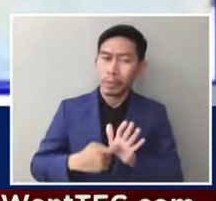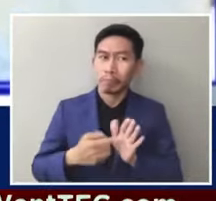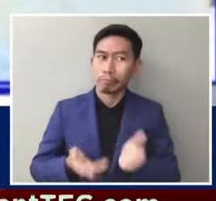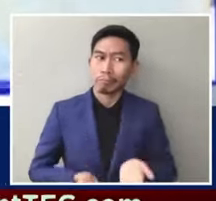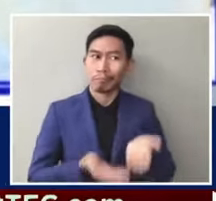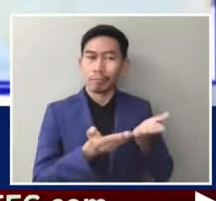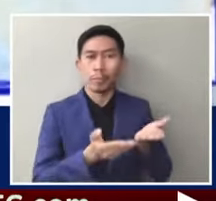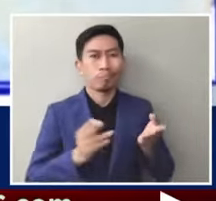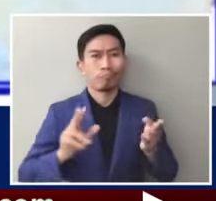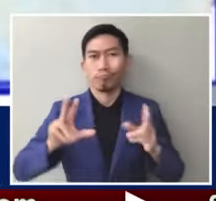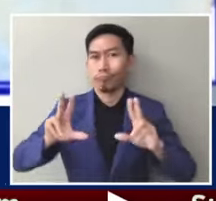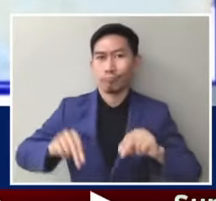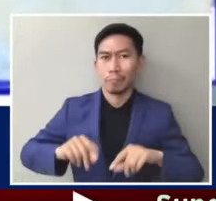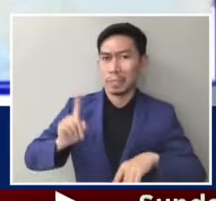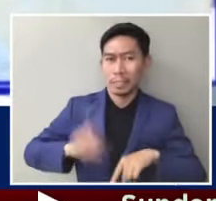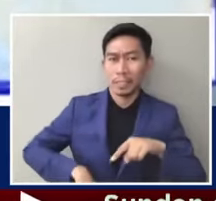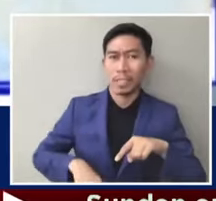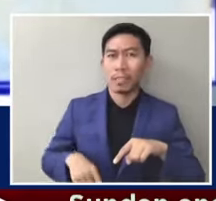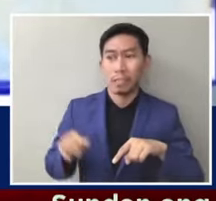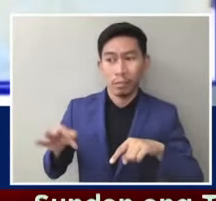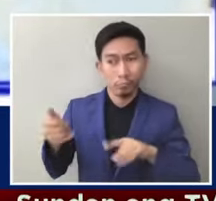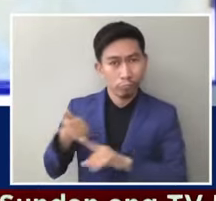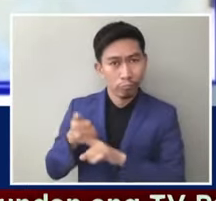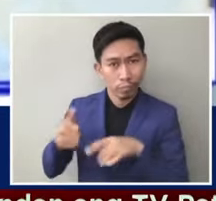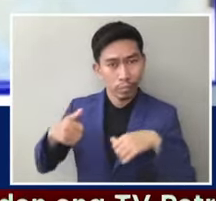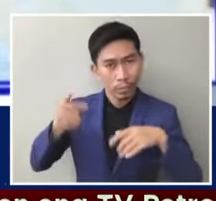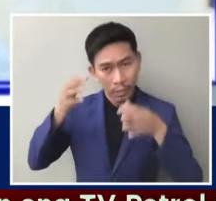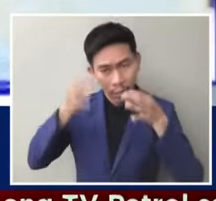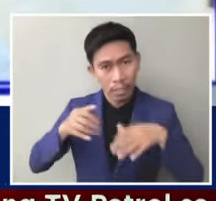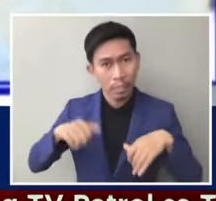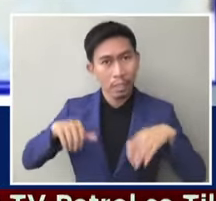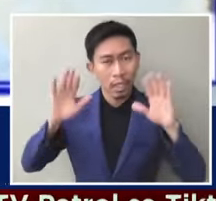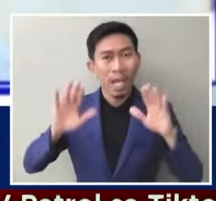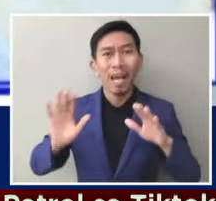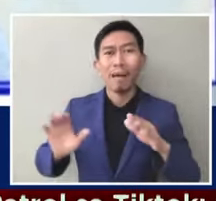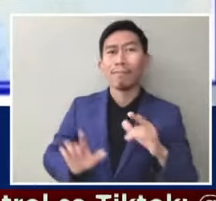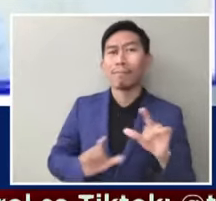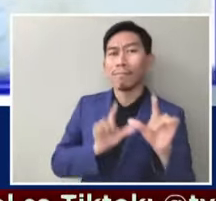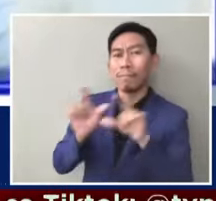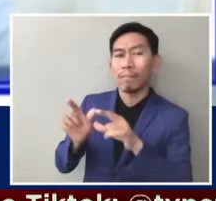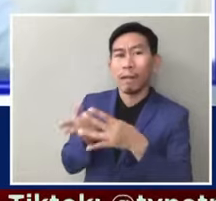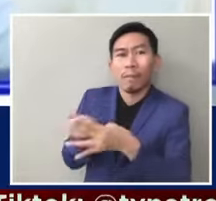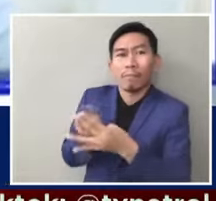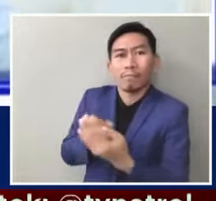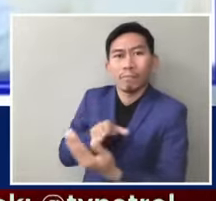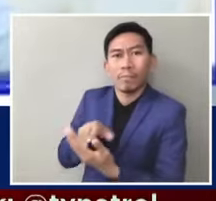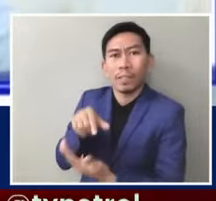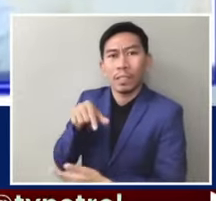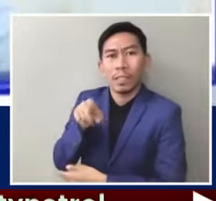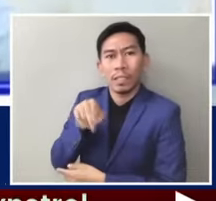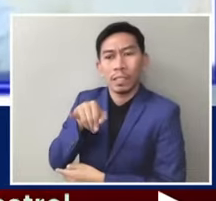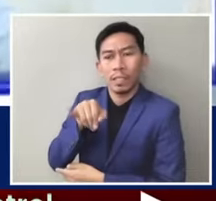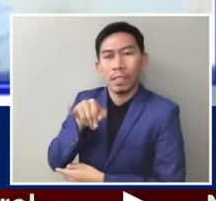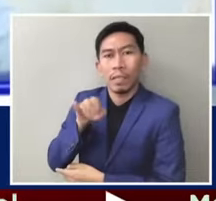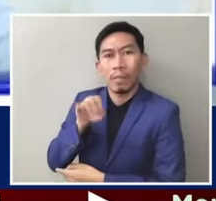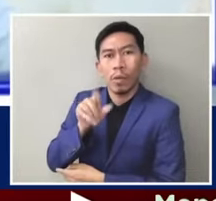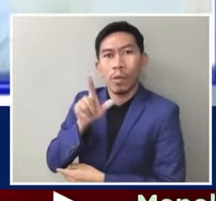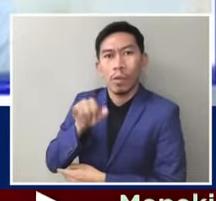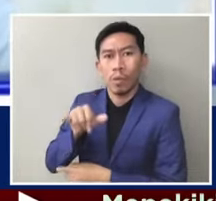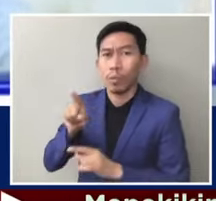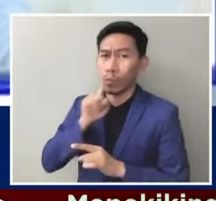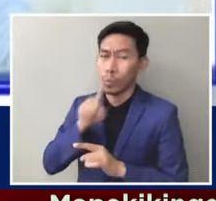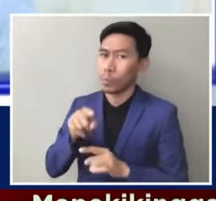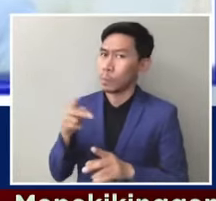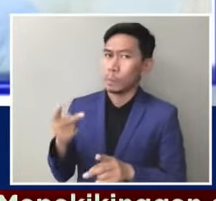sumuko. Dagdag pa niya, ang kaso laban kay Quiboloy ay hindi simple, kundi malubha at matinding paglabag